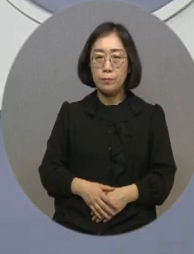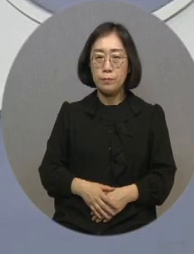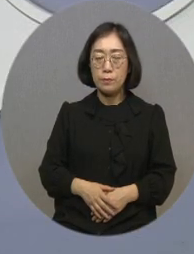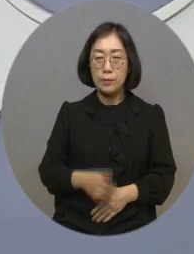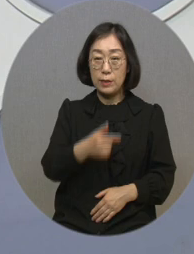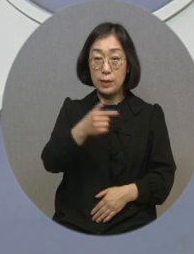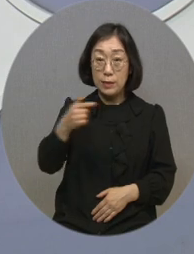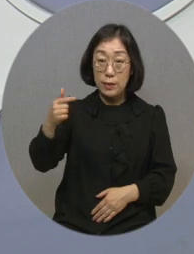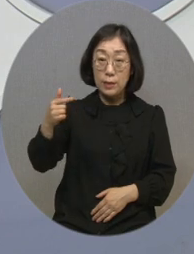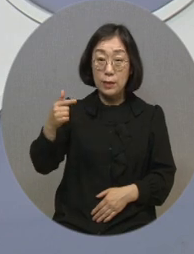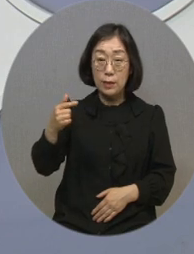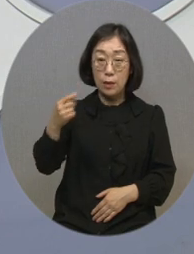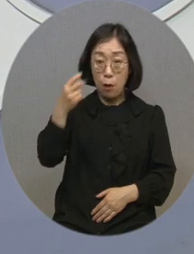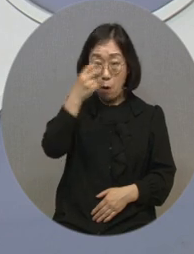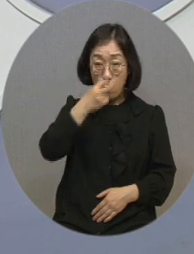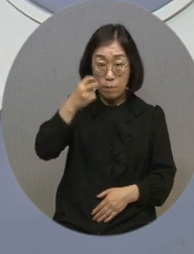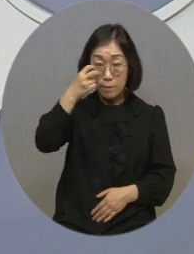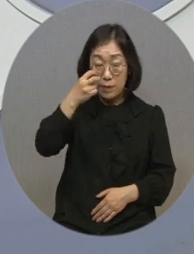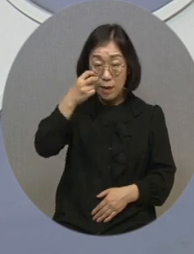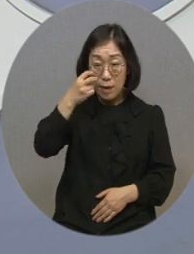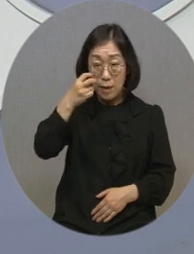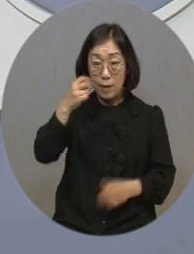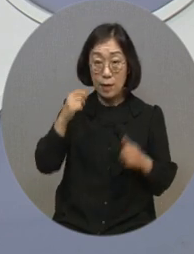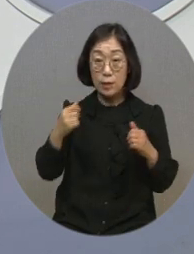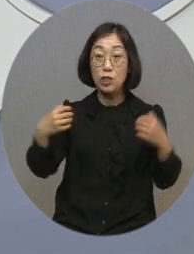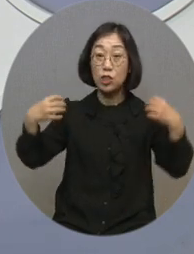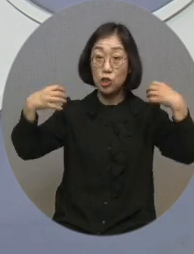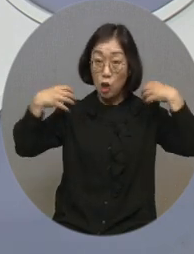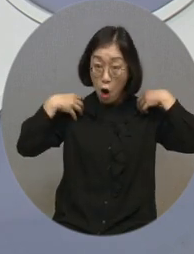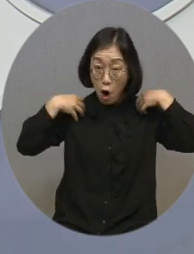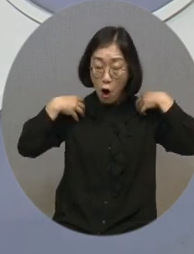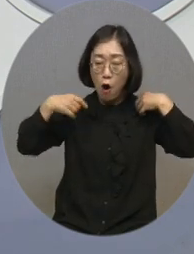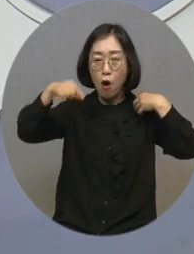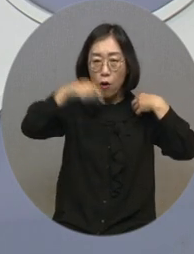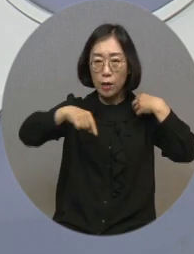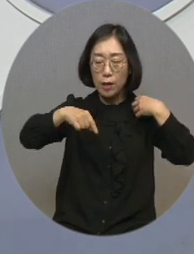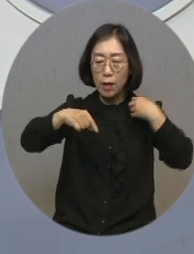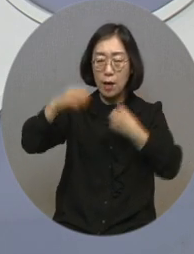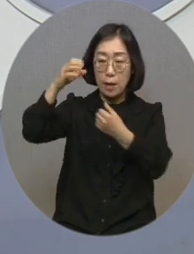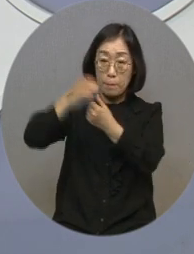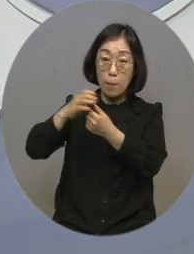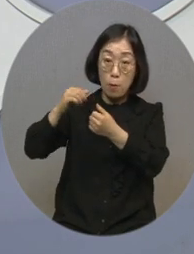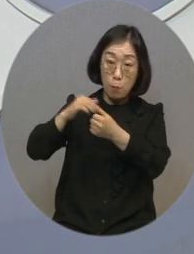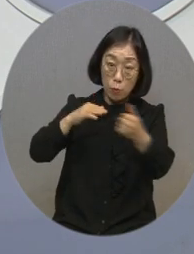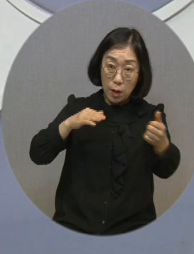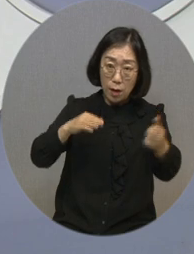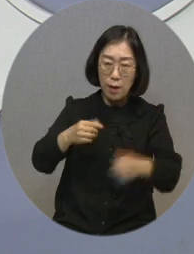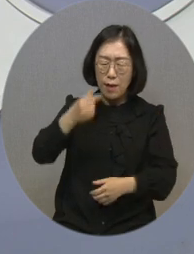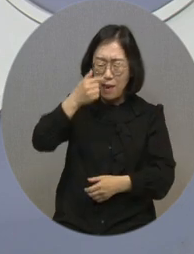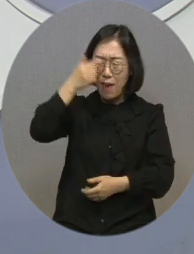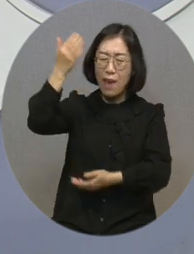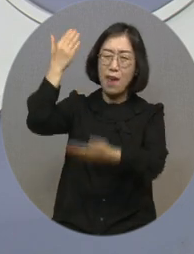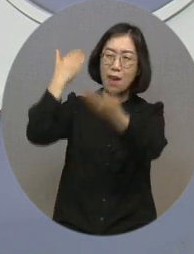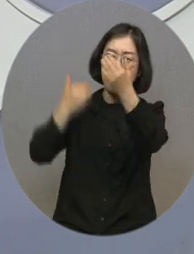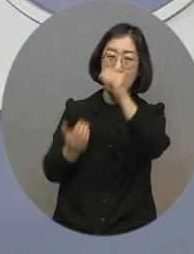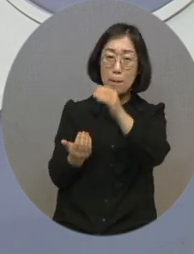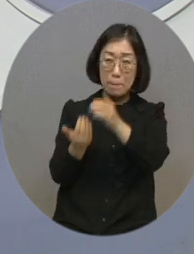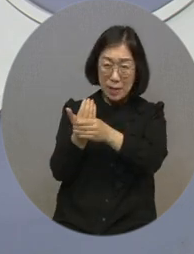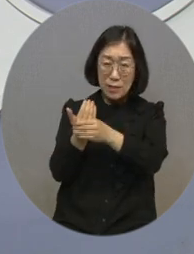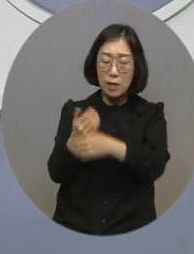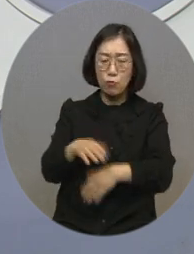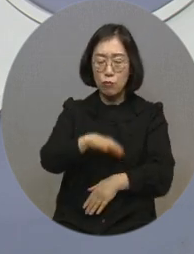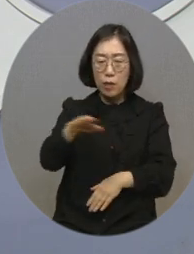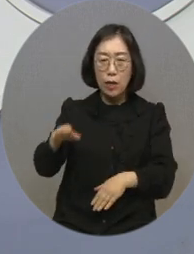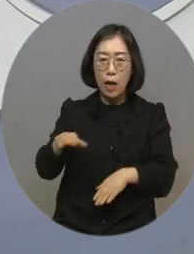대검찰청 과거사 진상조사단에 파견을 간 적이 있었는데 예. 거기에서 이제 아주 옛날 사건인데 우리가 좀